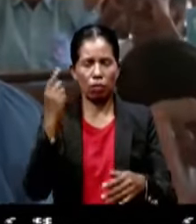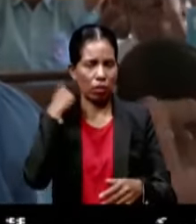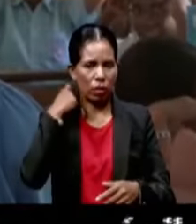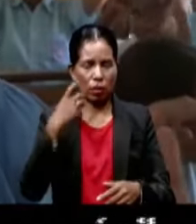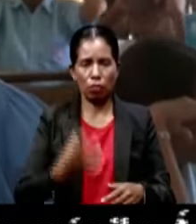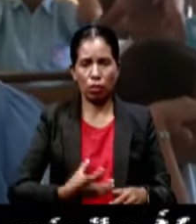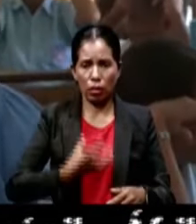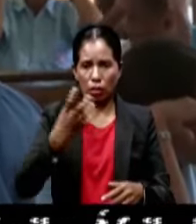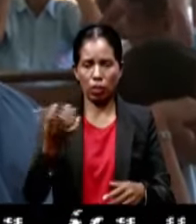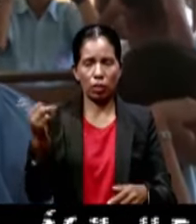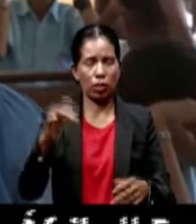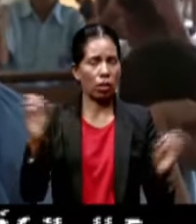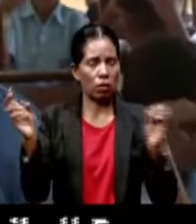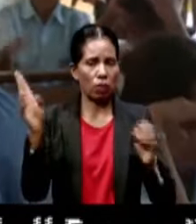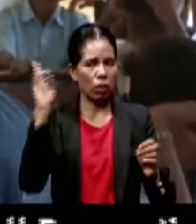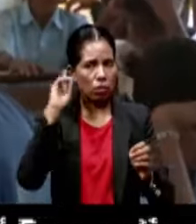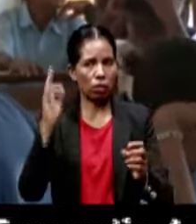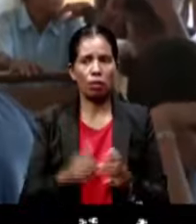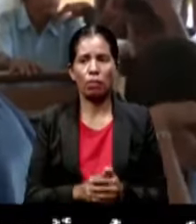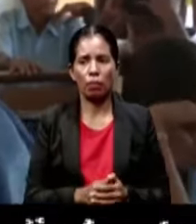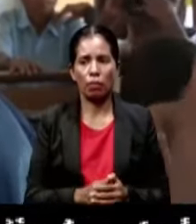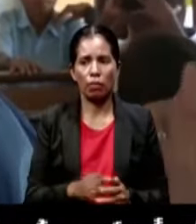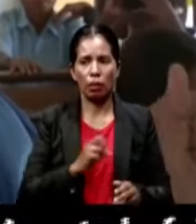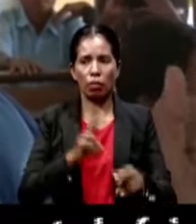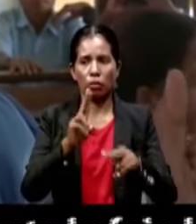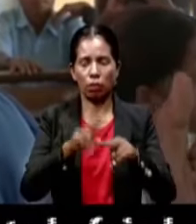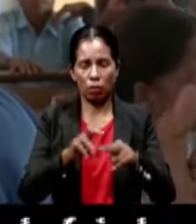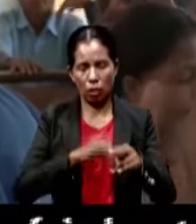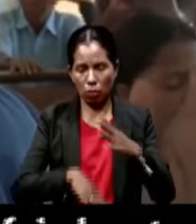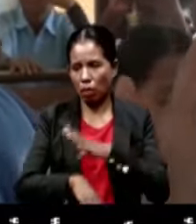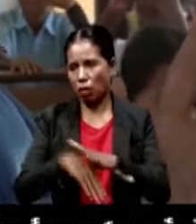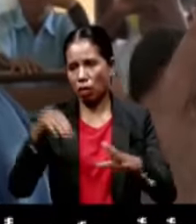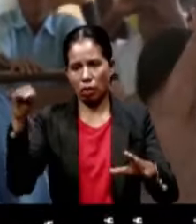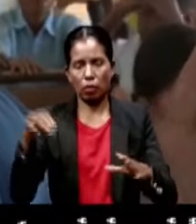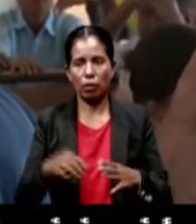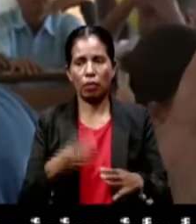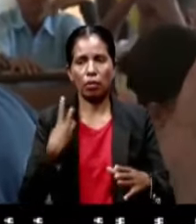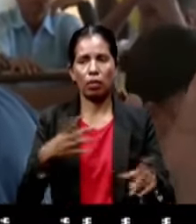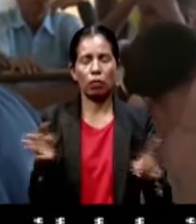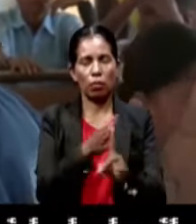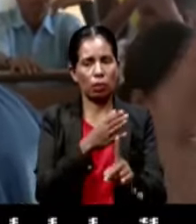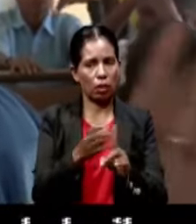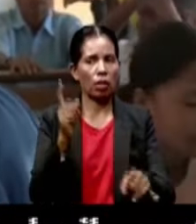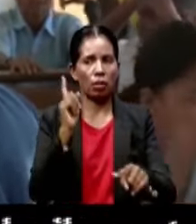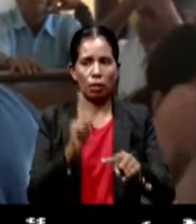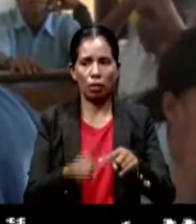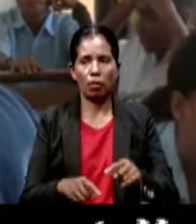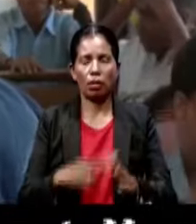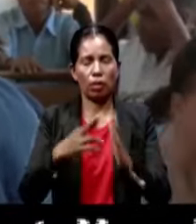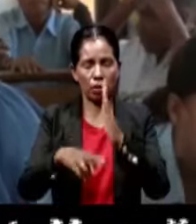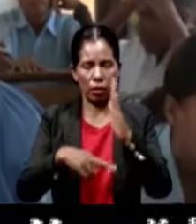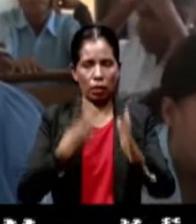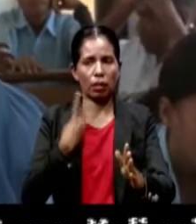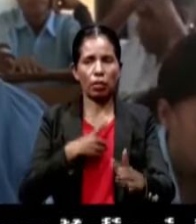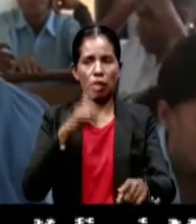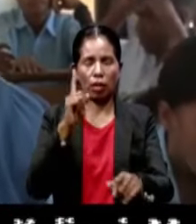sira explica maksir la kuirona sira nga. Anta hau turu no kau sai. Tamba ita baku kan labele. Regulamento sai no kati